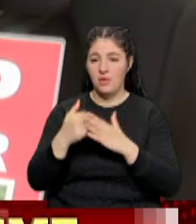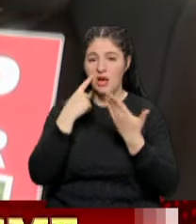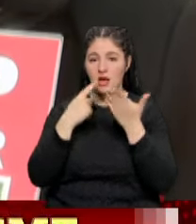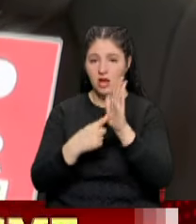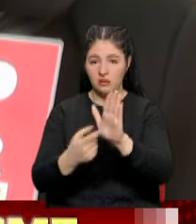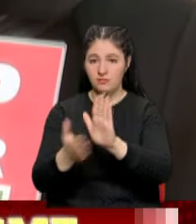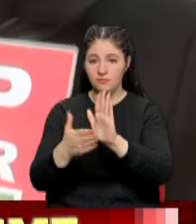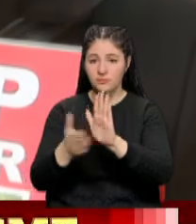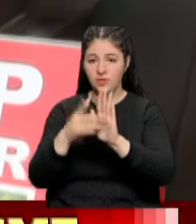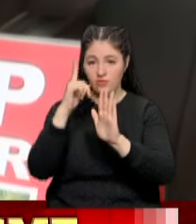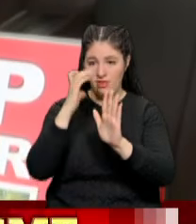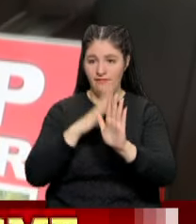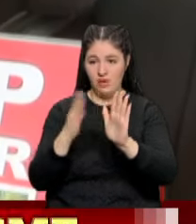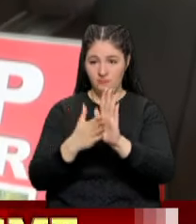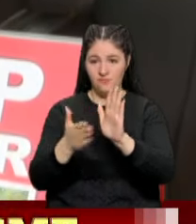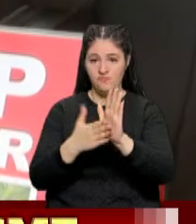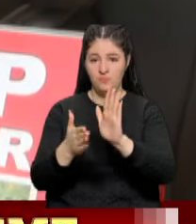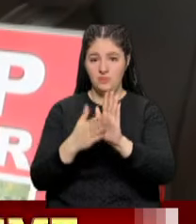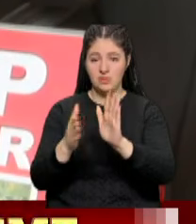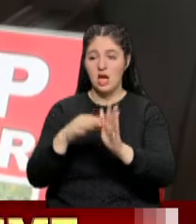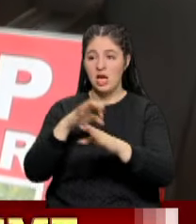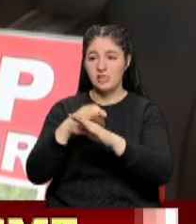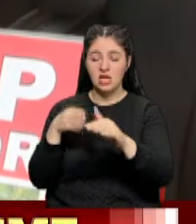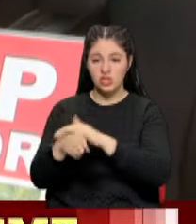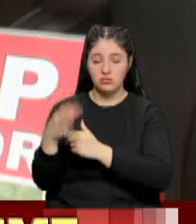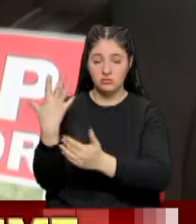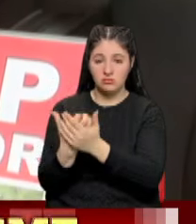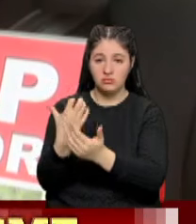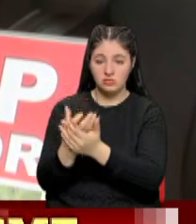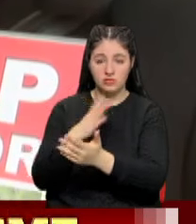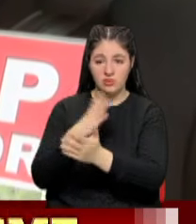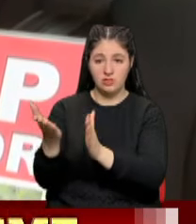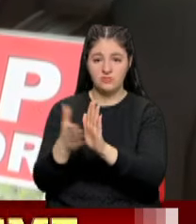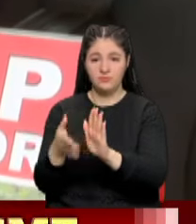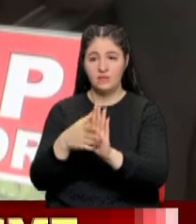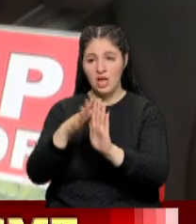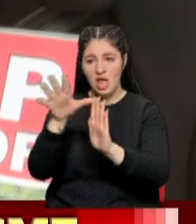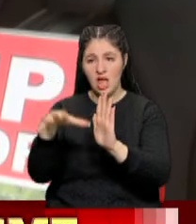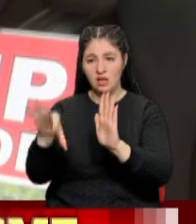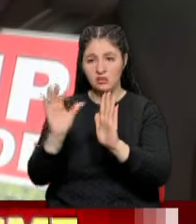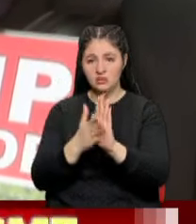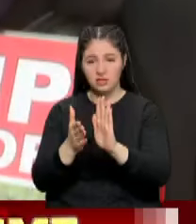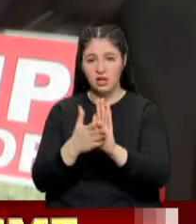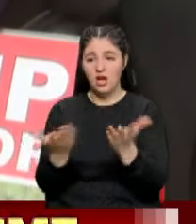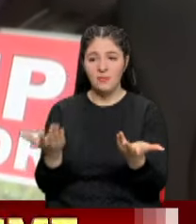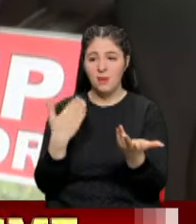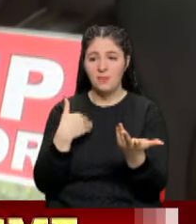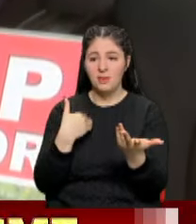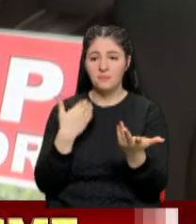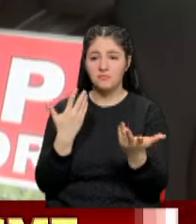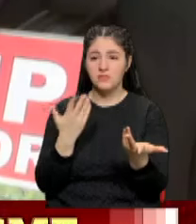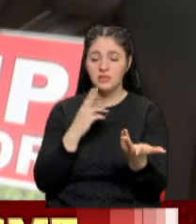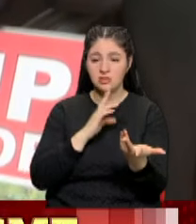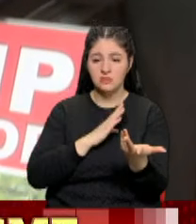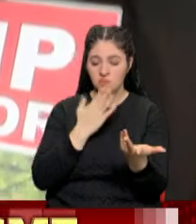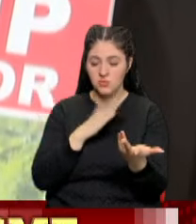var, kızımın resmi var. Hastane giriş kaydı var. Bunların hepsi var. Ama benim kızım